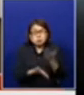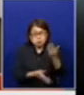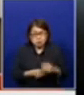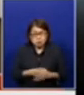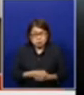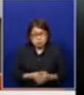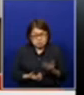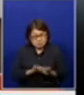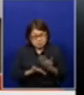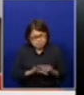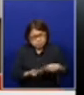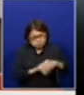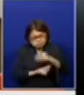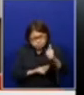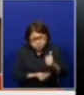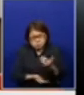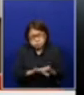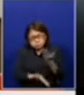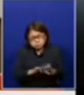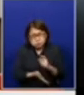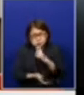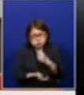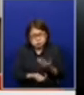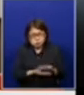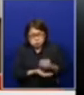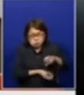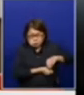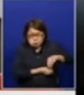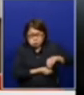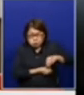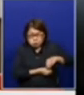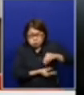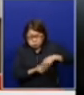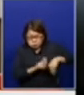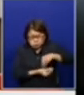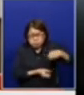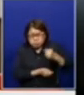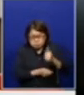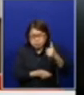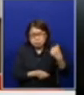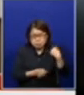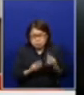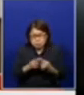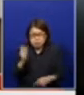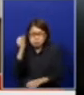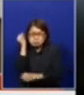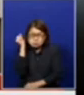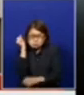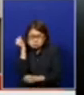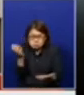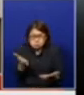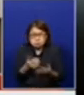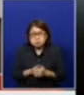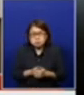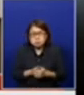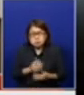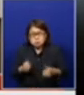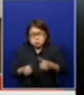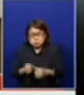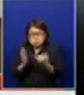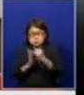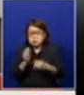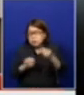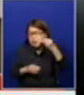เป็นเศรษฐีทั้งนั้นยังมีทุนอยู่ยังมีโอกาสอยู่แต่ตาสีตาสาที่กลับบ้านจากจังหวัดต่างๆ